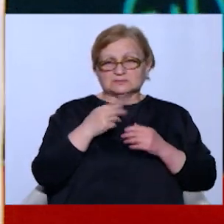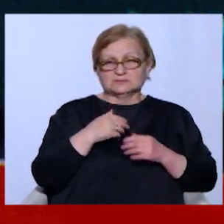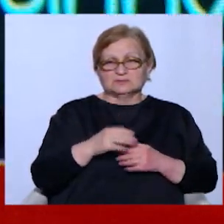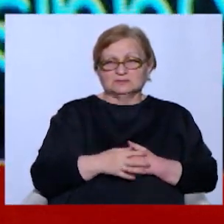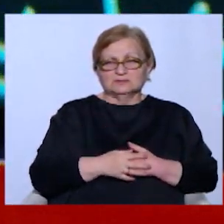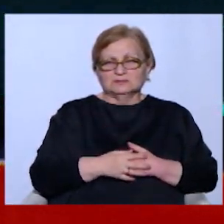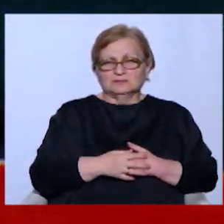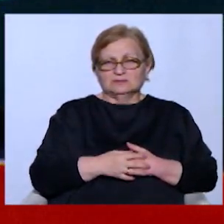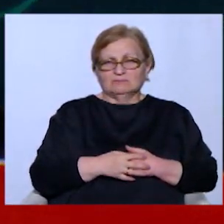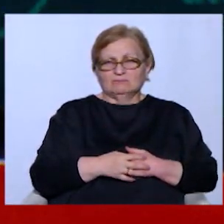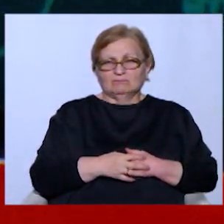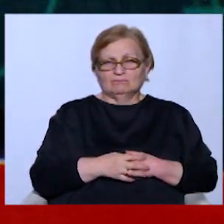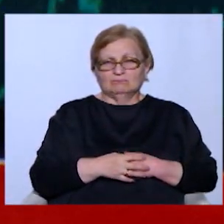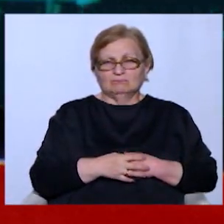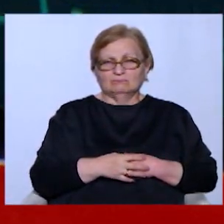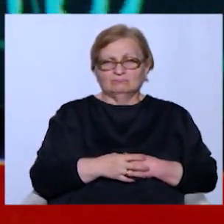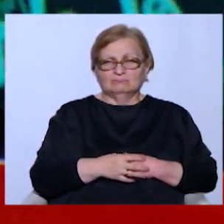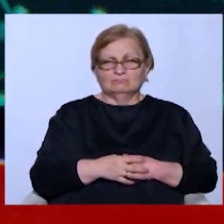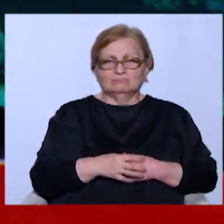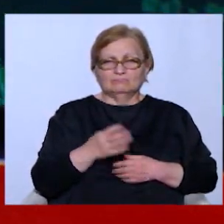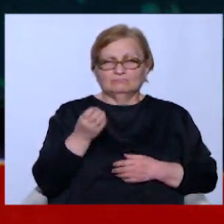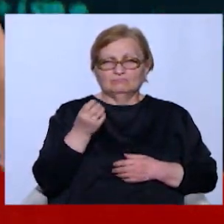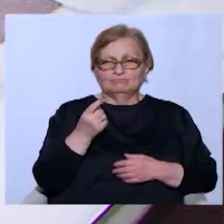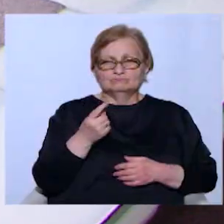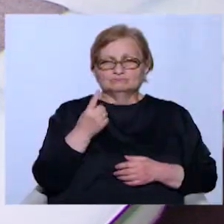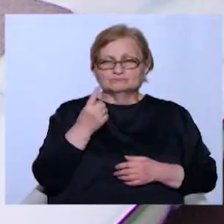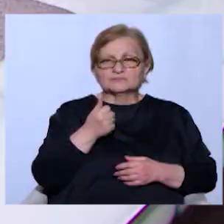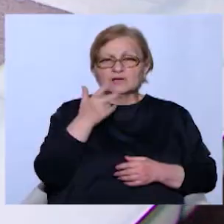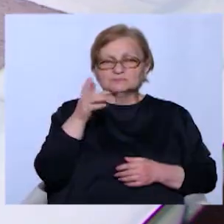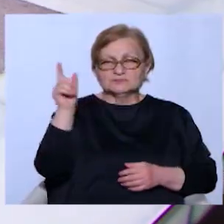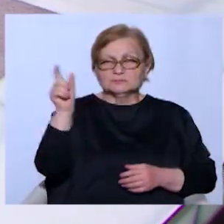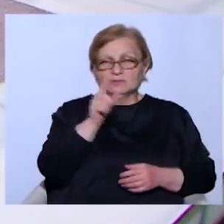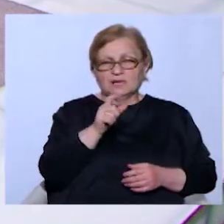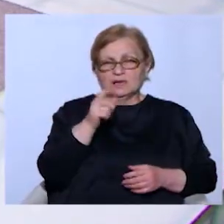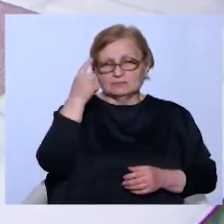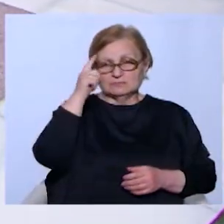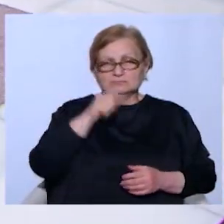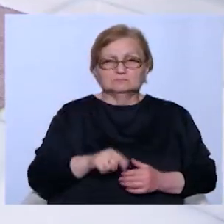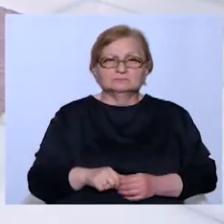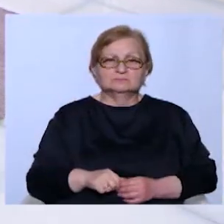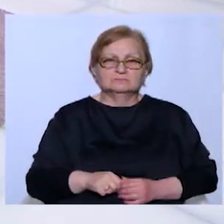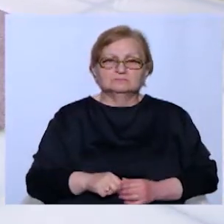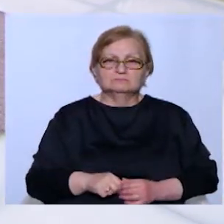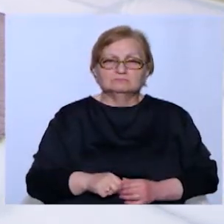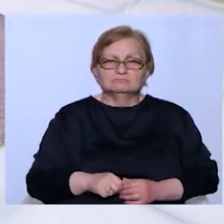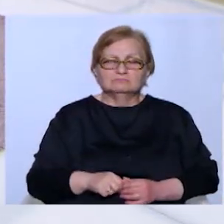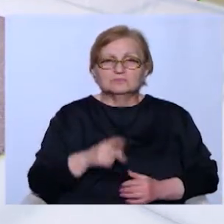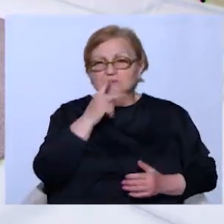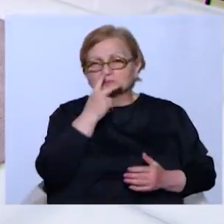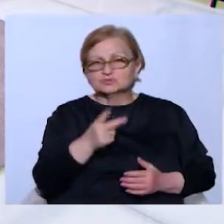ხდომილობების. აი მოდით ამასთან დაკავშირებით განვიხილოთ რამოდენიმე ამოცანა. აი შემდეგ სლაიდზე